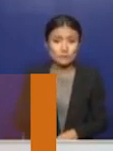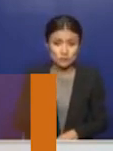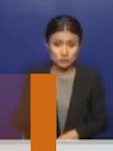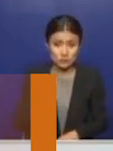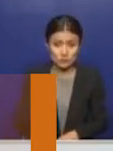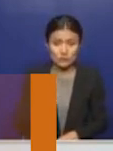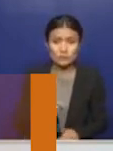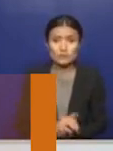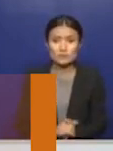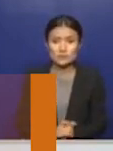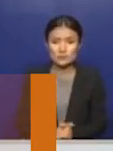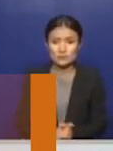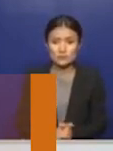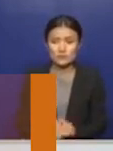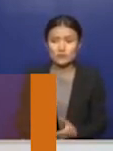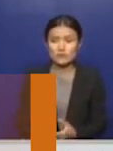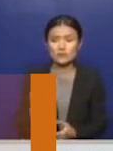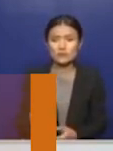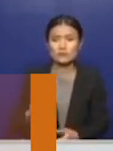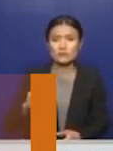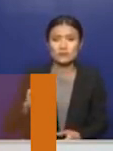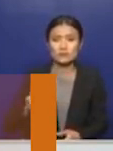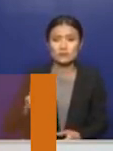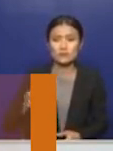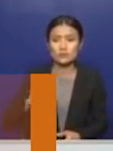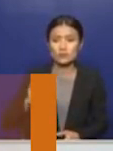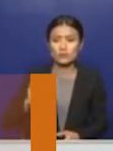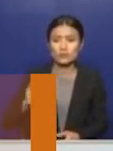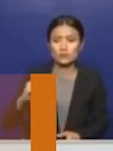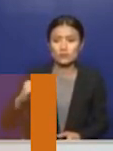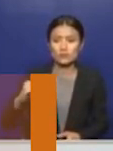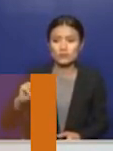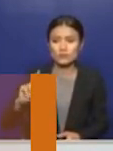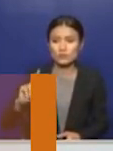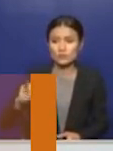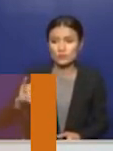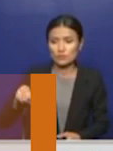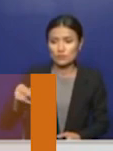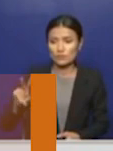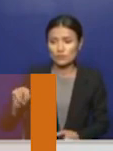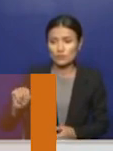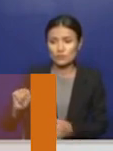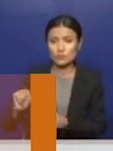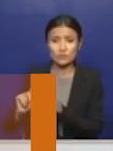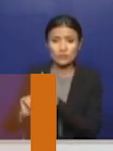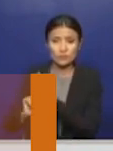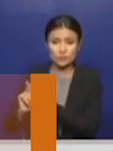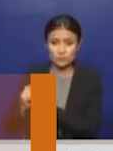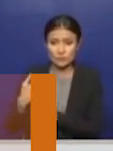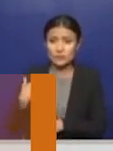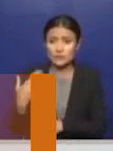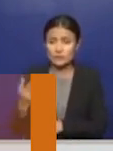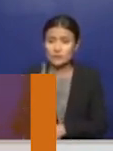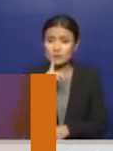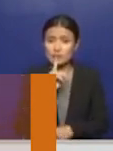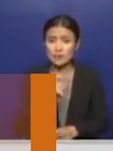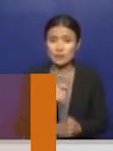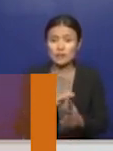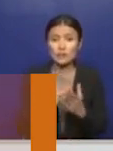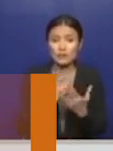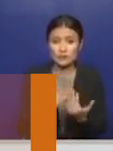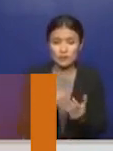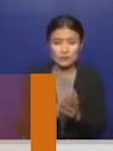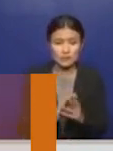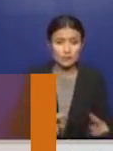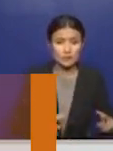ท่านวิโรจน์ลัคนาอดิศรนะครับด้วยสำนักงานรัฐมนตรีกระทรวงสำนักงานรัฐมนตรีกระทรวงศึ